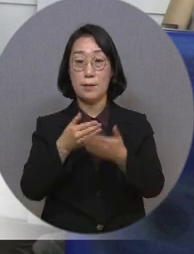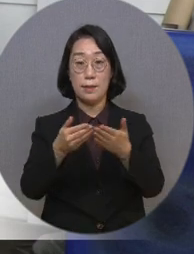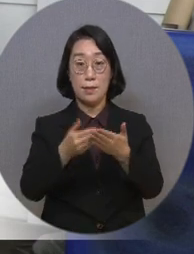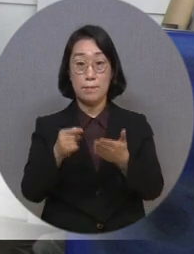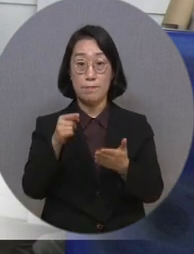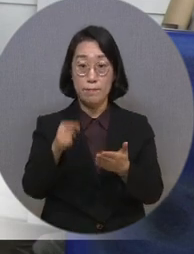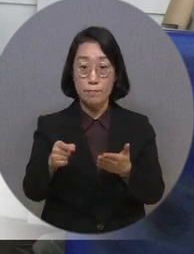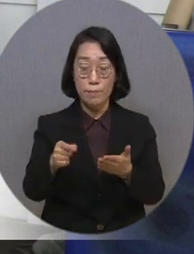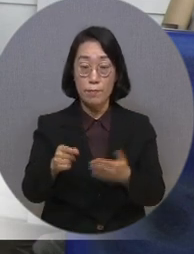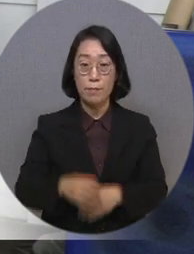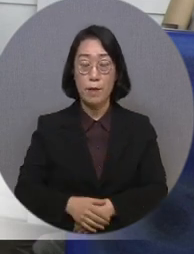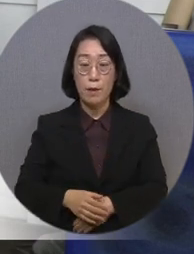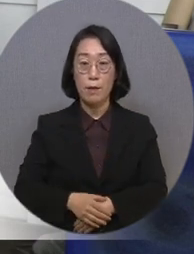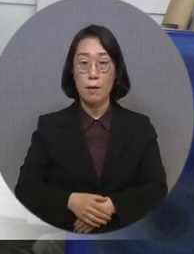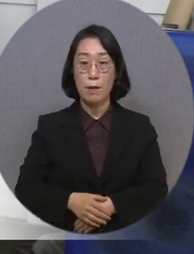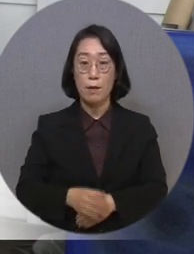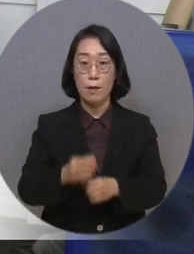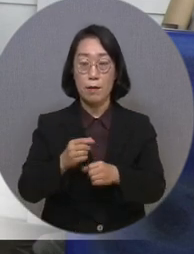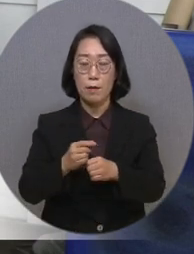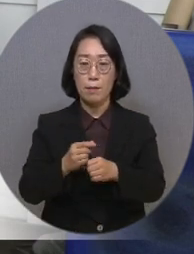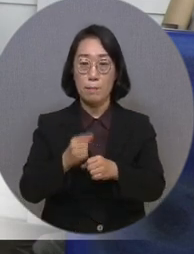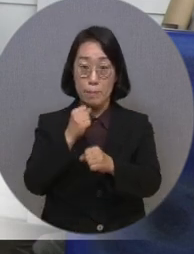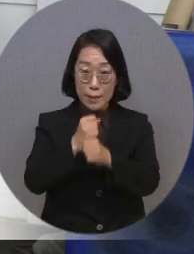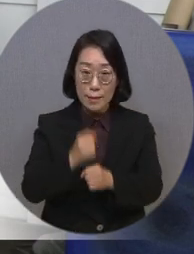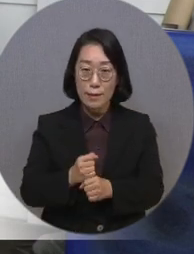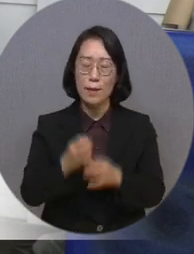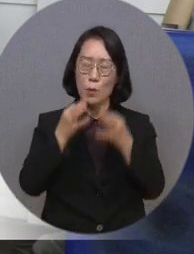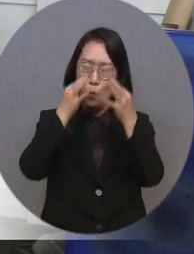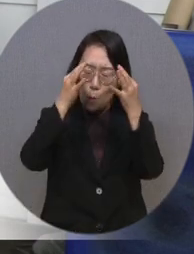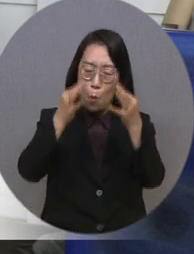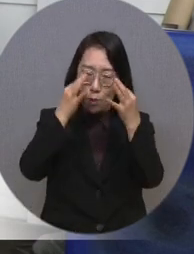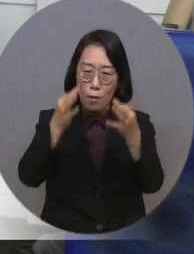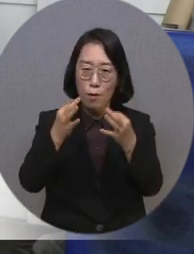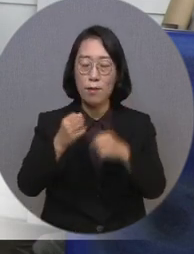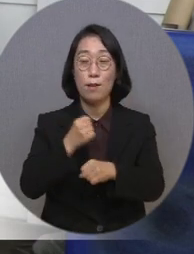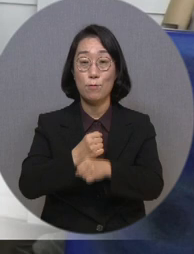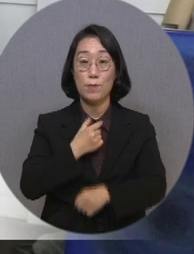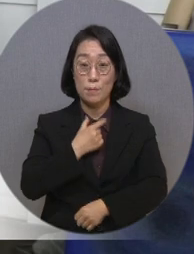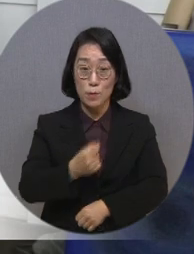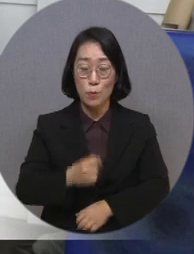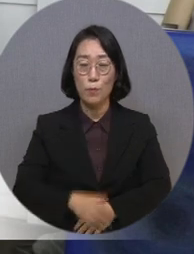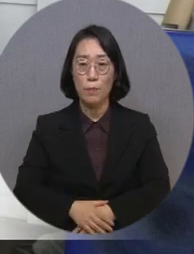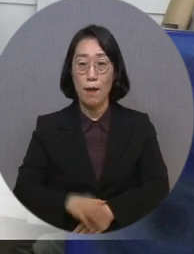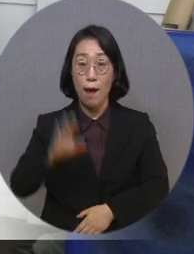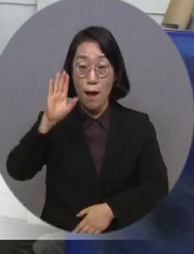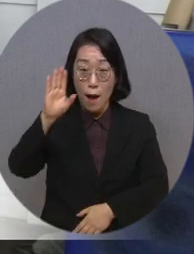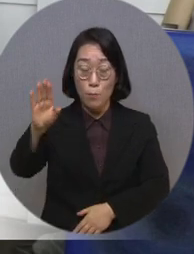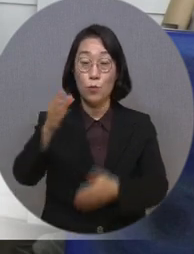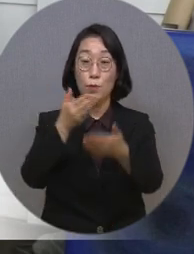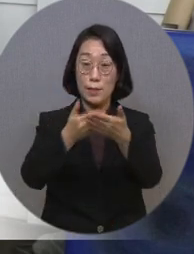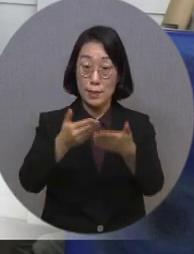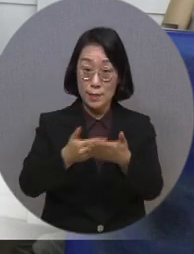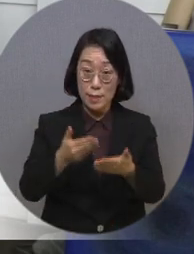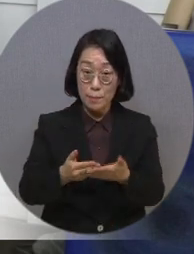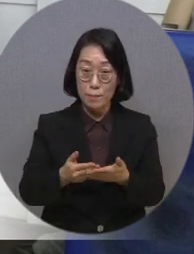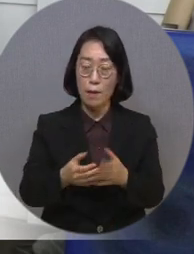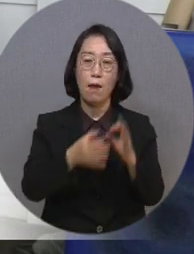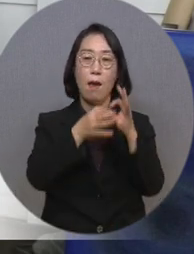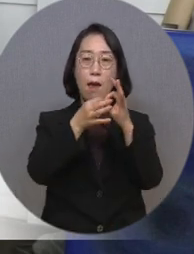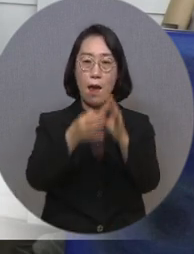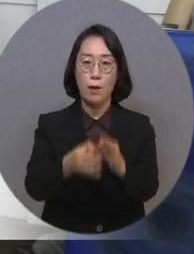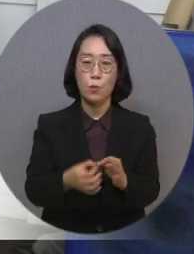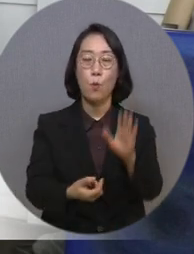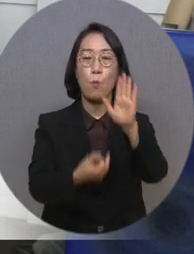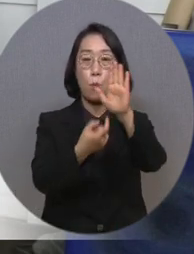열심히 창조하는 데 어떤 에너지를 쏟아붓는 것이고요. 그리고 앞으로 이제 작품이 나오면 계속해서